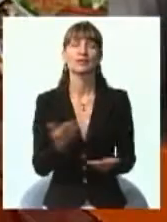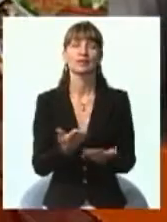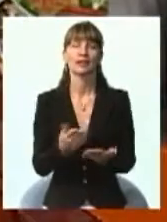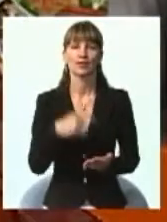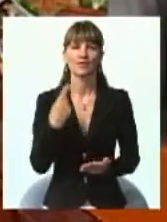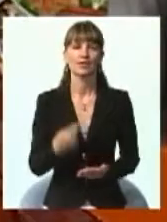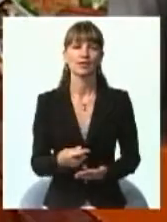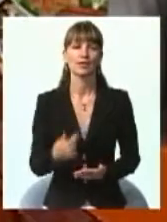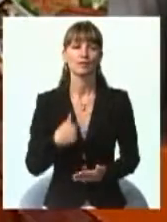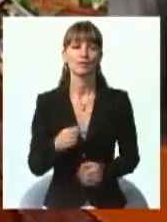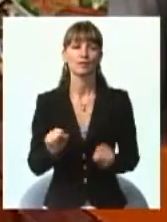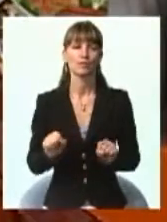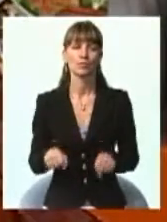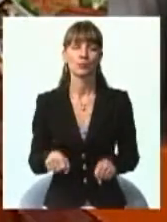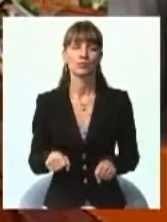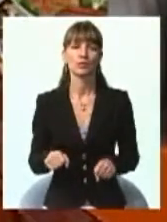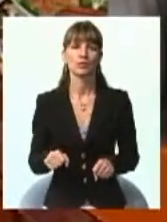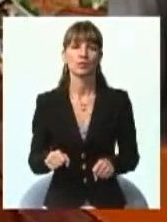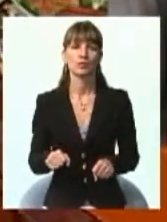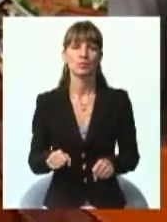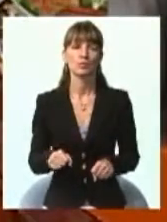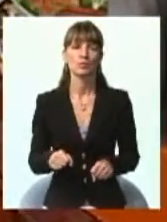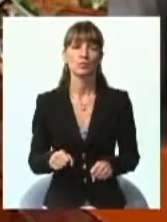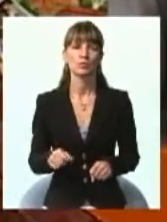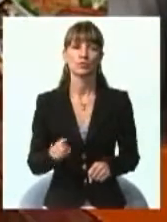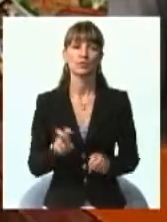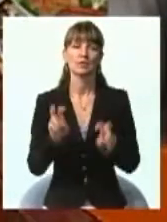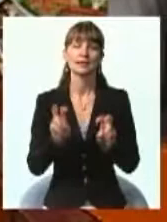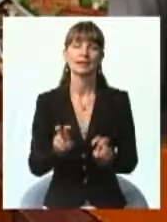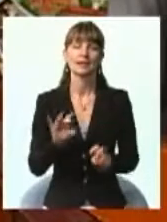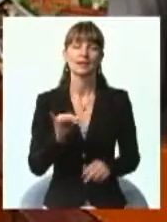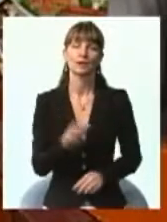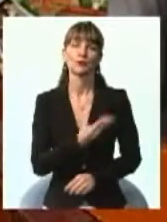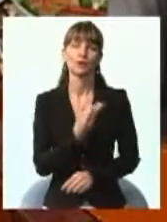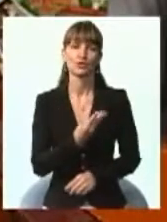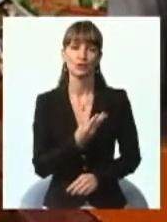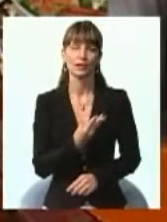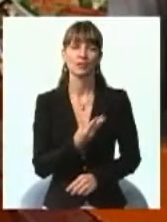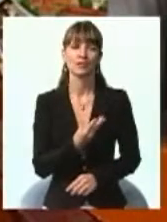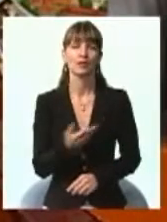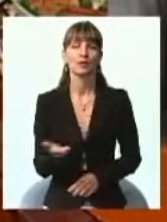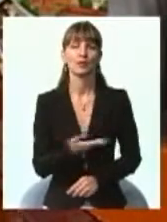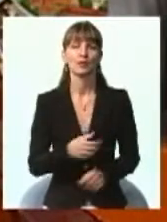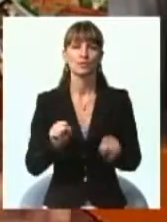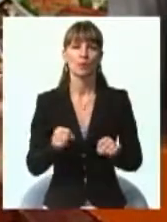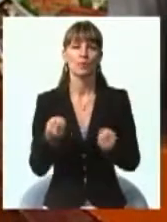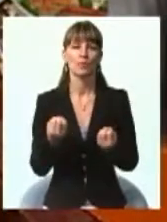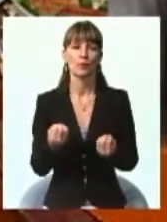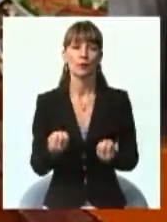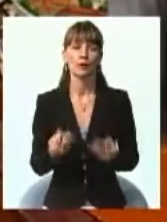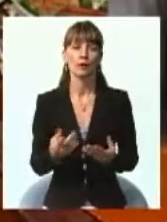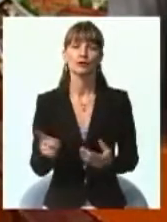Говори. Ми можемо вместо того, щоб сидіти і бажати, ми можемо просто